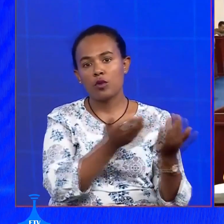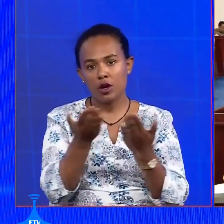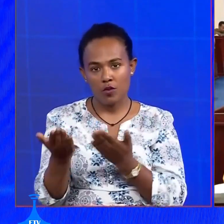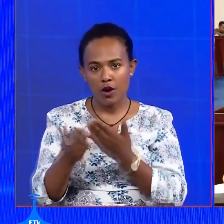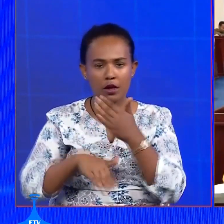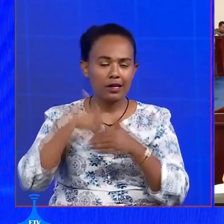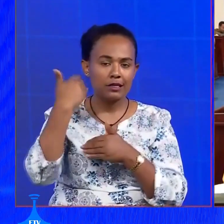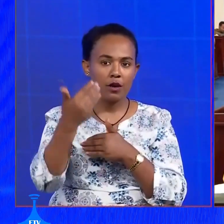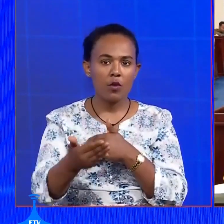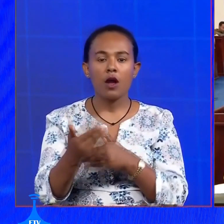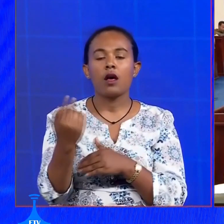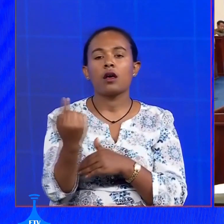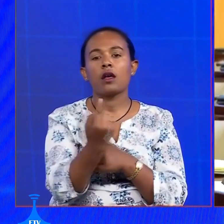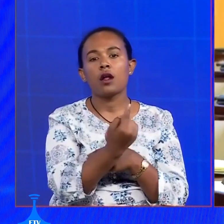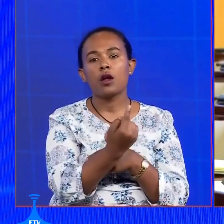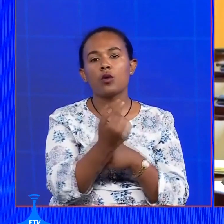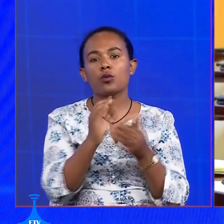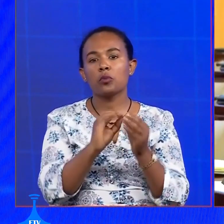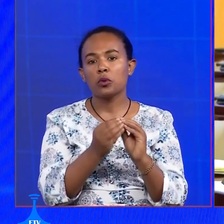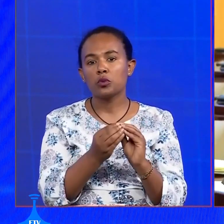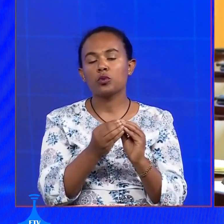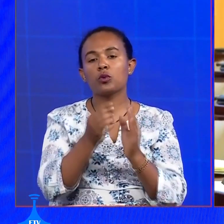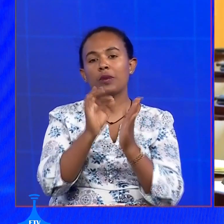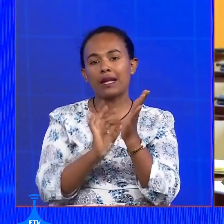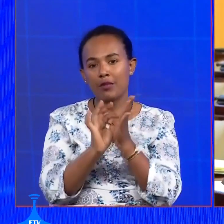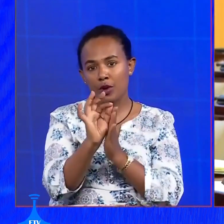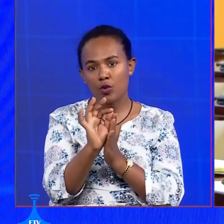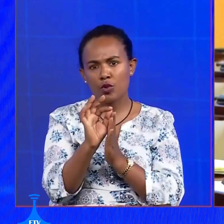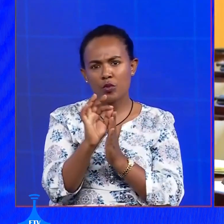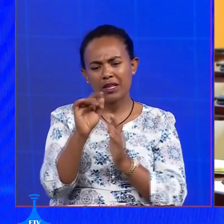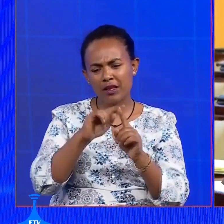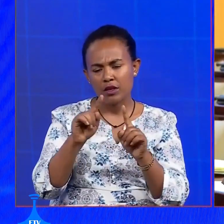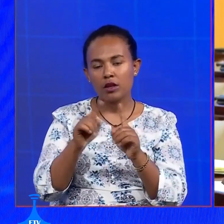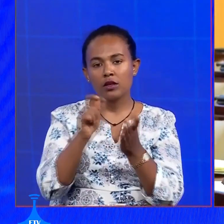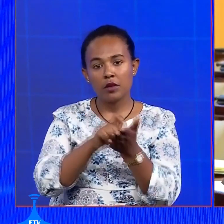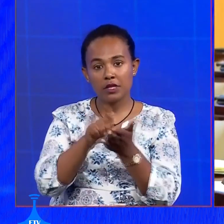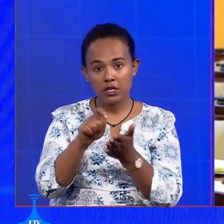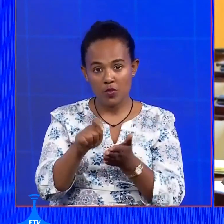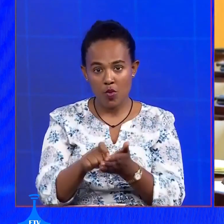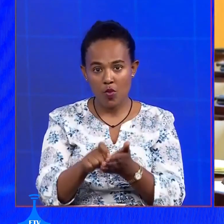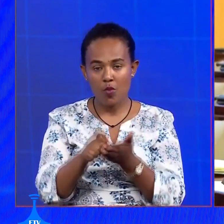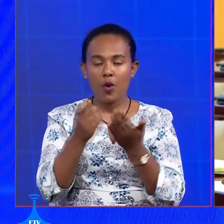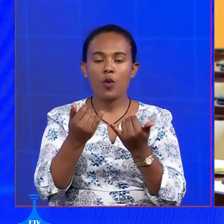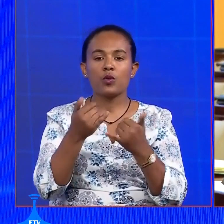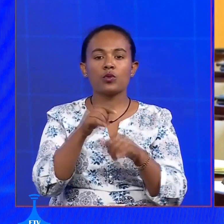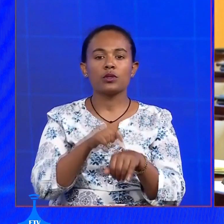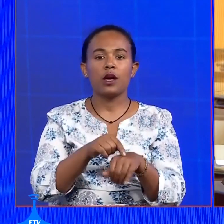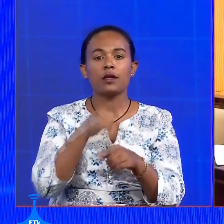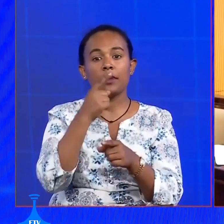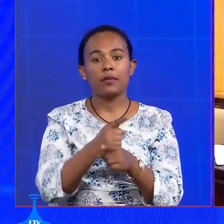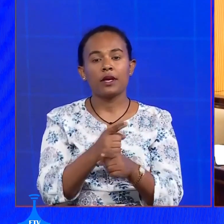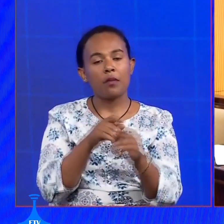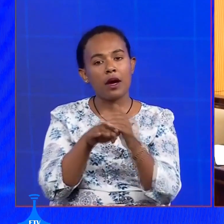በኋላ እያንዳንዱ በቁጥሩም በሲሪያል ነምበሩም በመሳሰለውም ተመዝግቦ አሁን በአሁኑ ሰዓት በሚገባ ገቢ